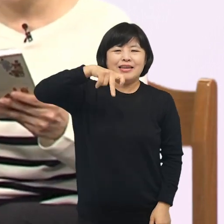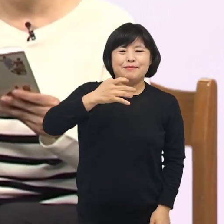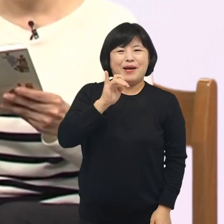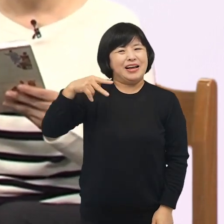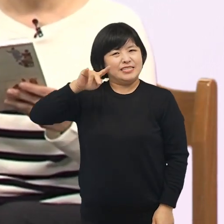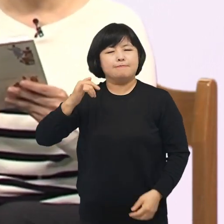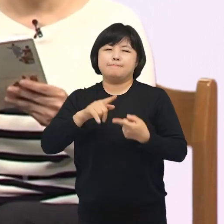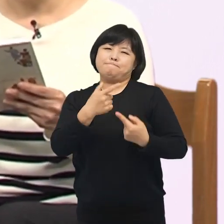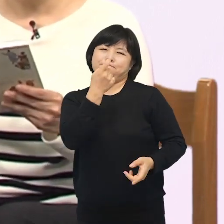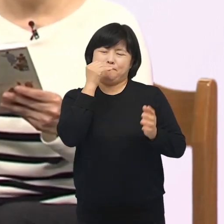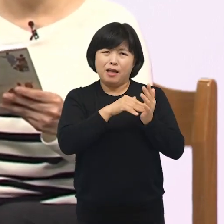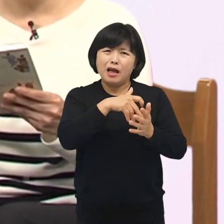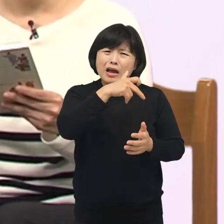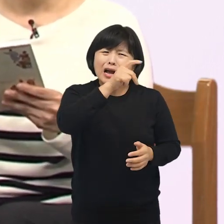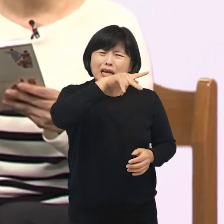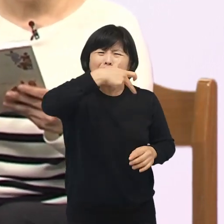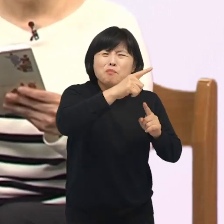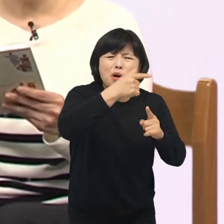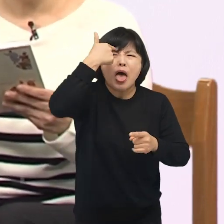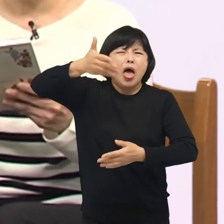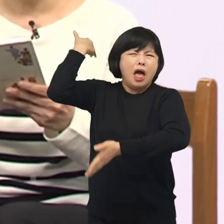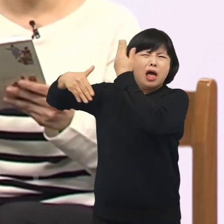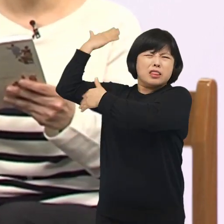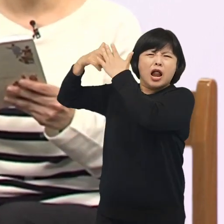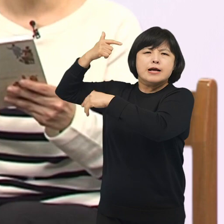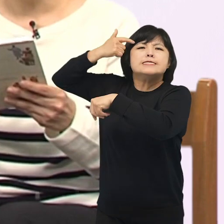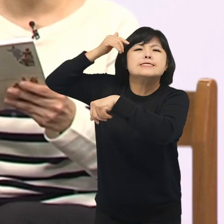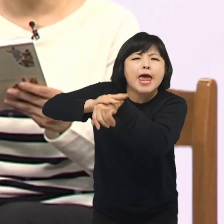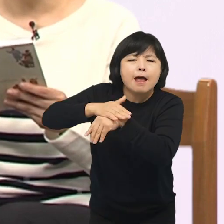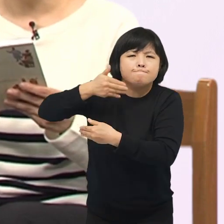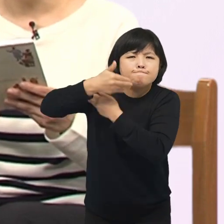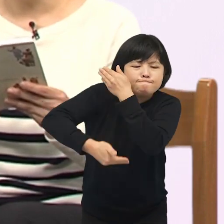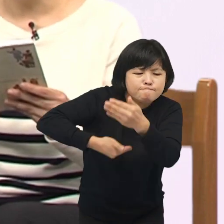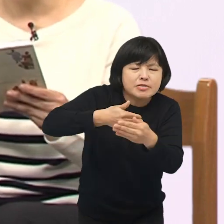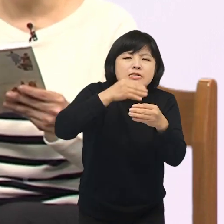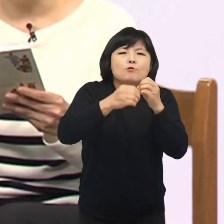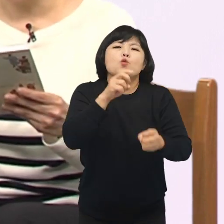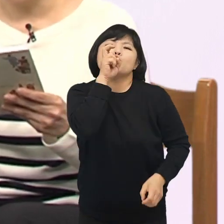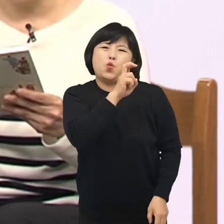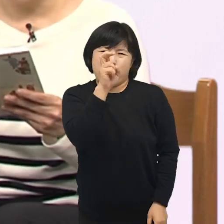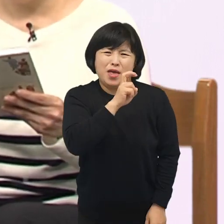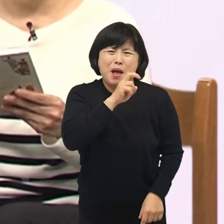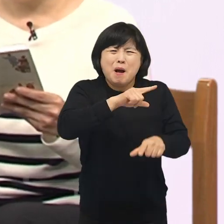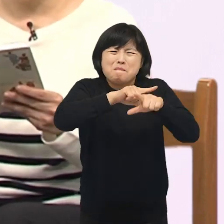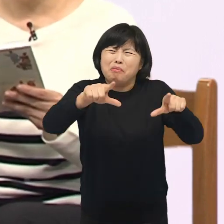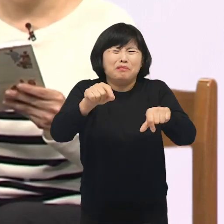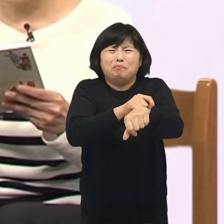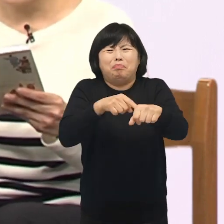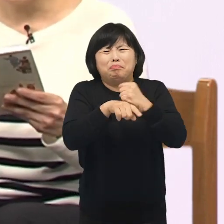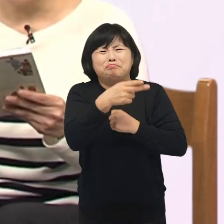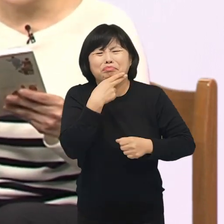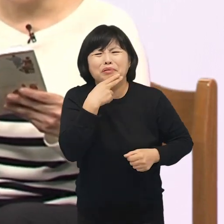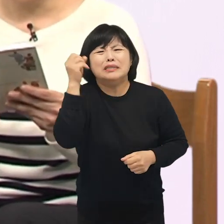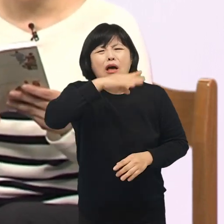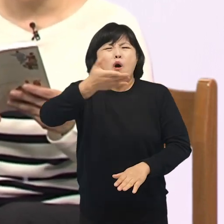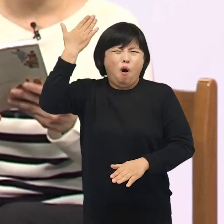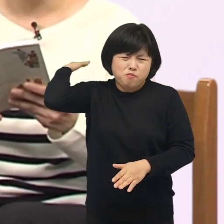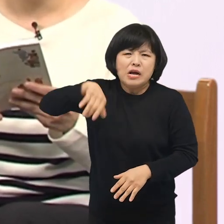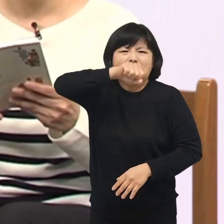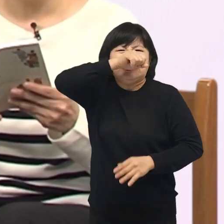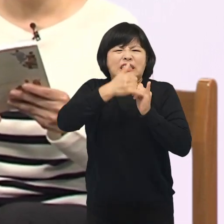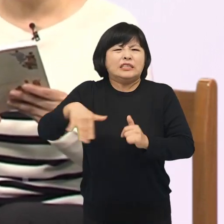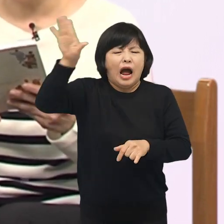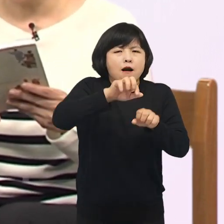배웠어. 카사크는 선조로부터 내려오는 지혜를 담은 인문 노래이면서 대개 별다른 의미가